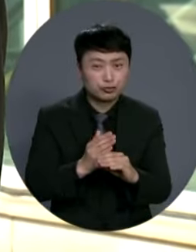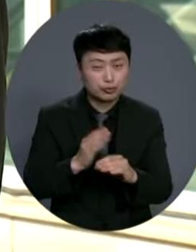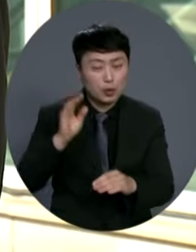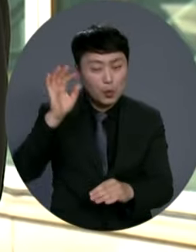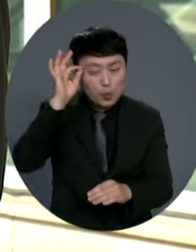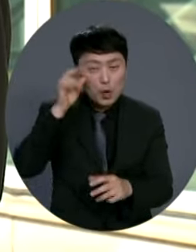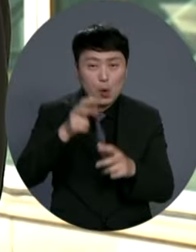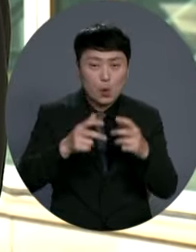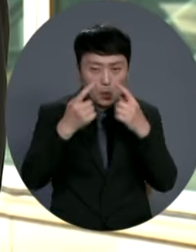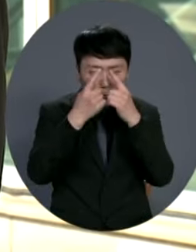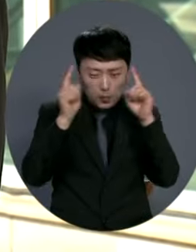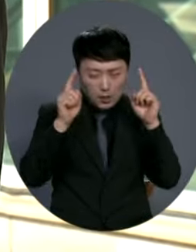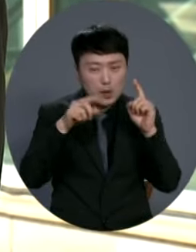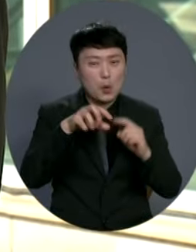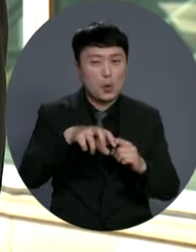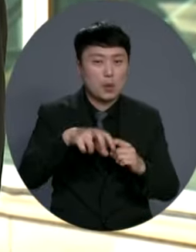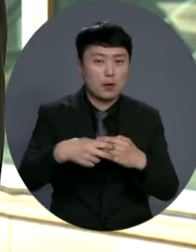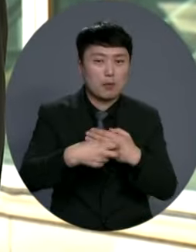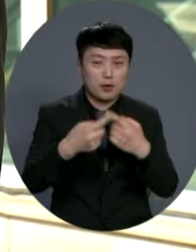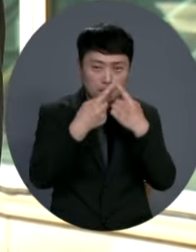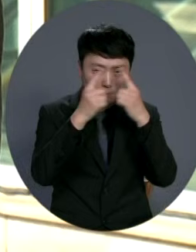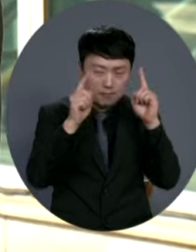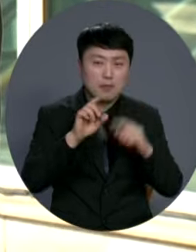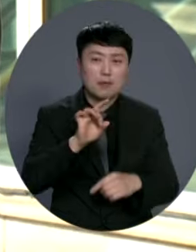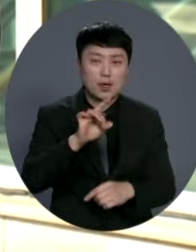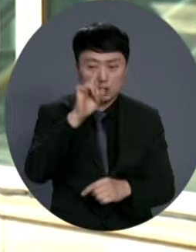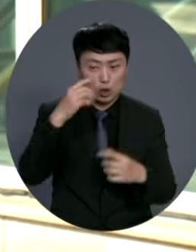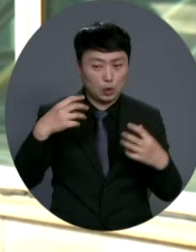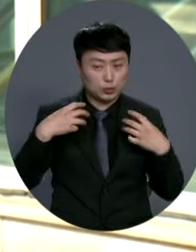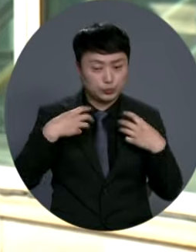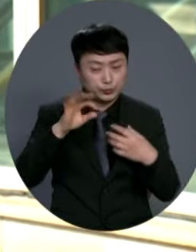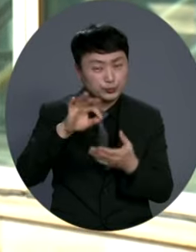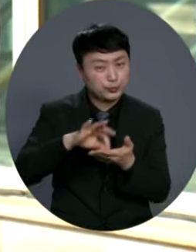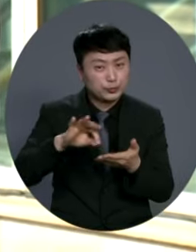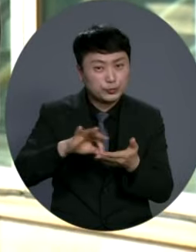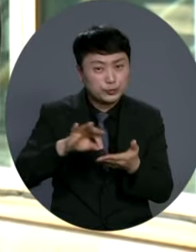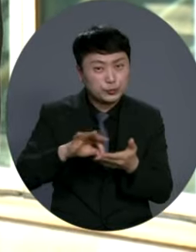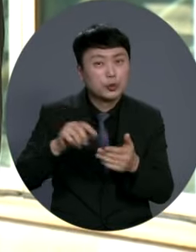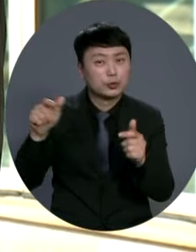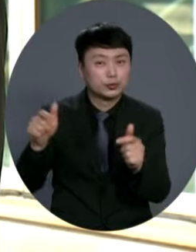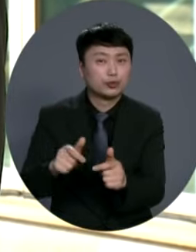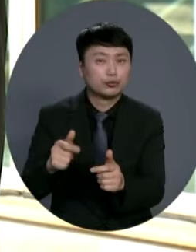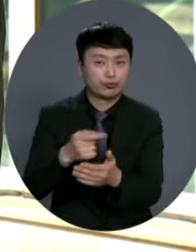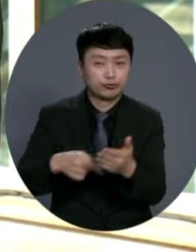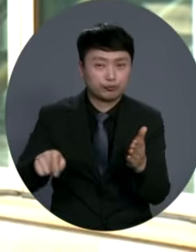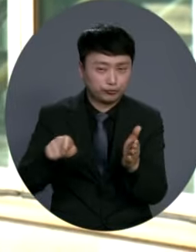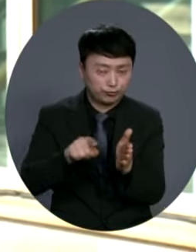포스텍이 유일합니다. 정부 입장에서는 재정 지출을 줄일 수 있어 이 점 또한